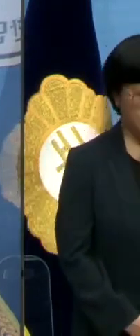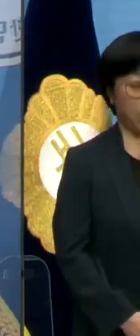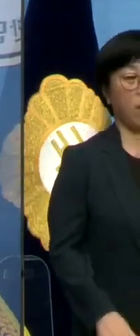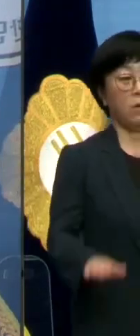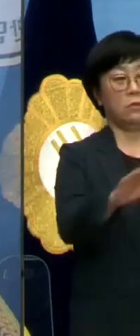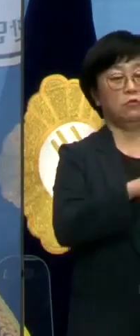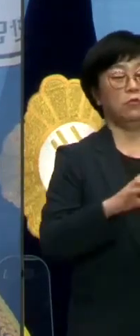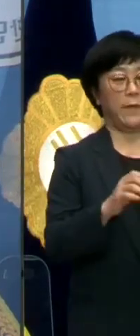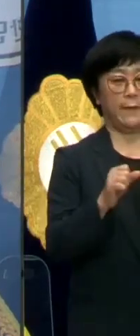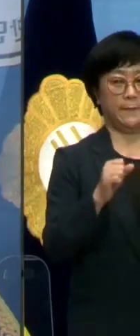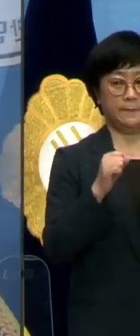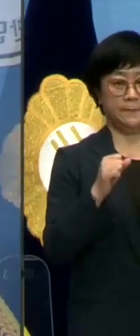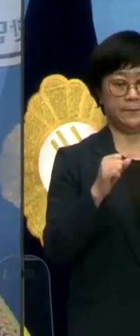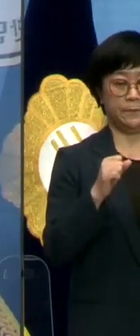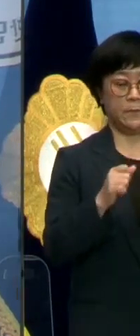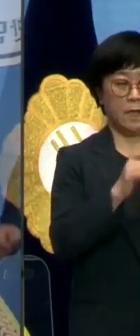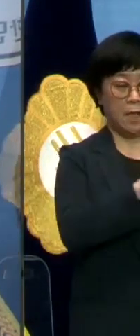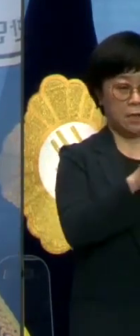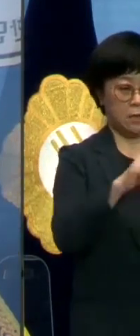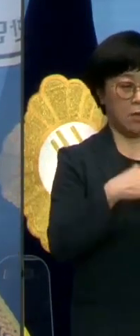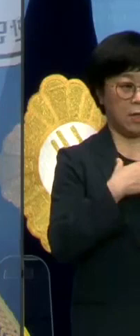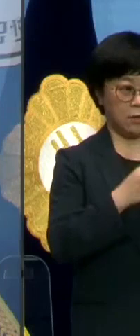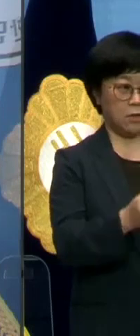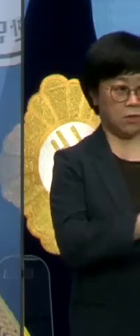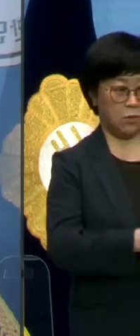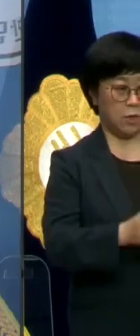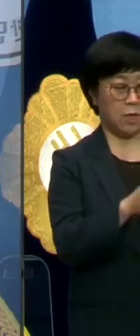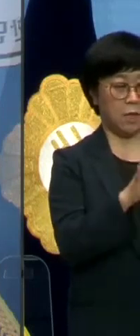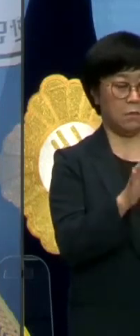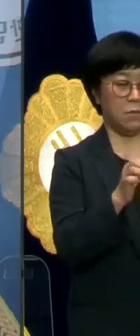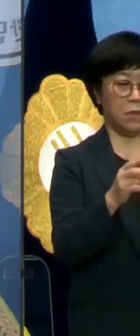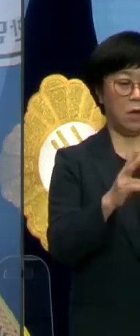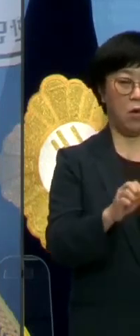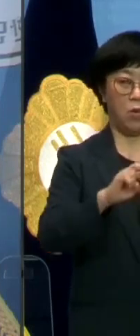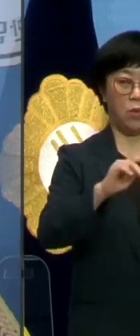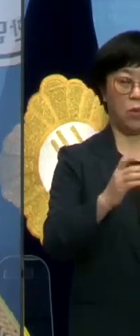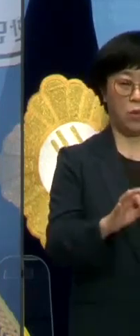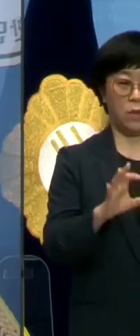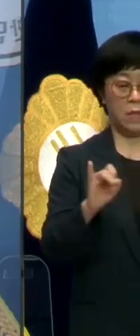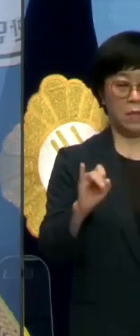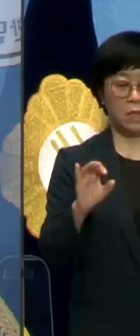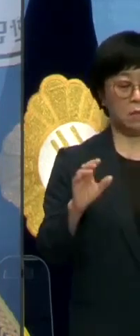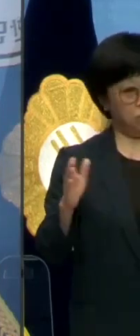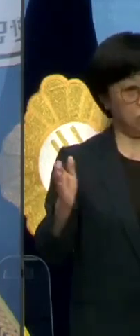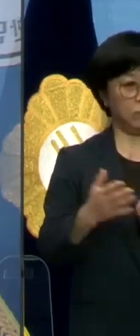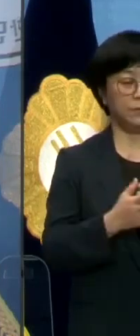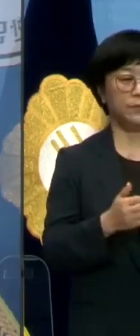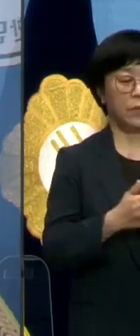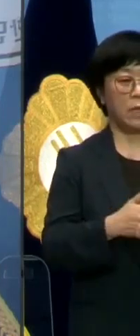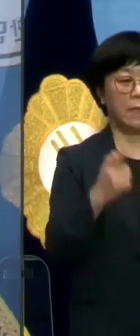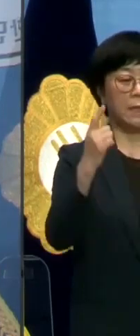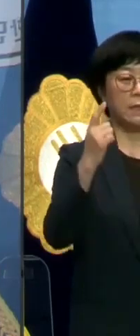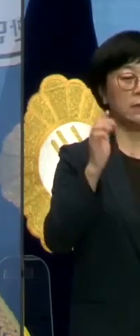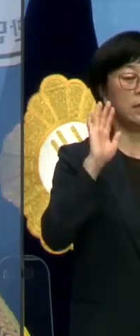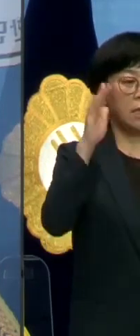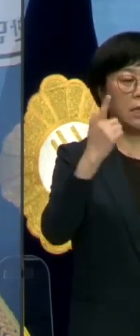예, 저희는 국민의힘 행정안전위원회 김형동 이영 의원입니다. 최근에